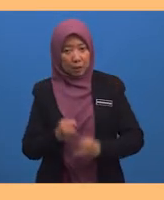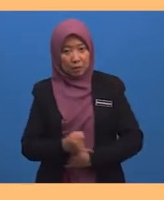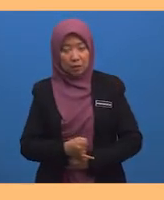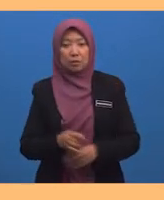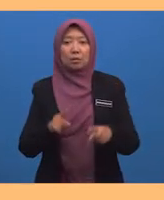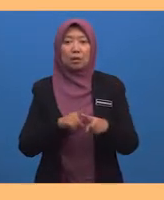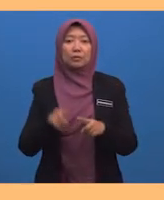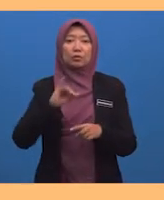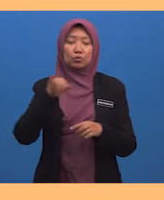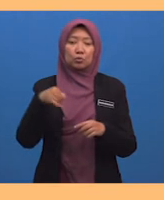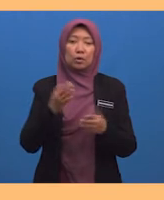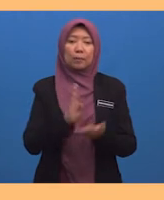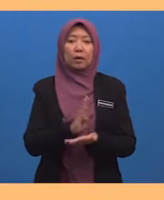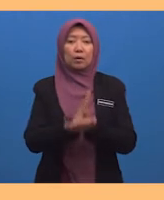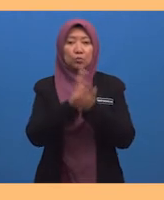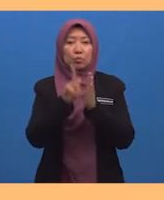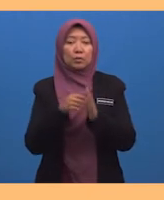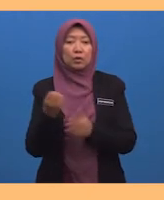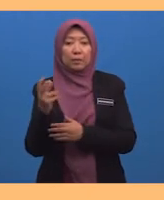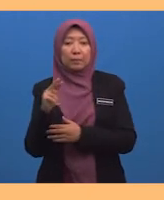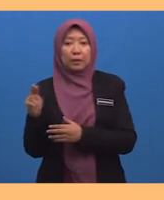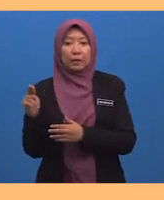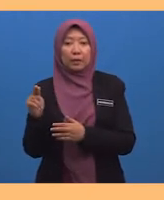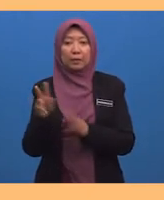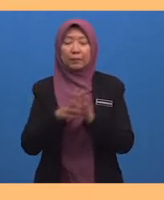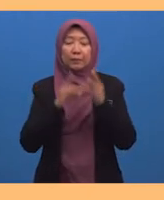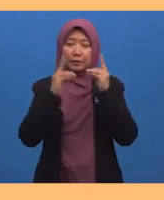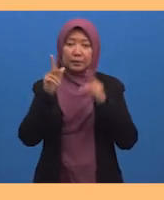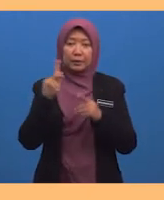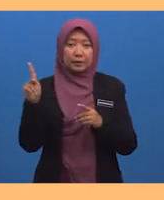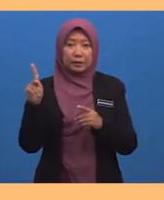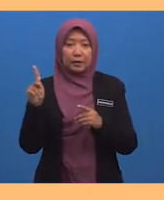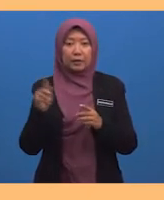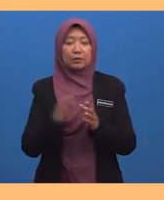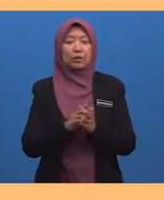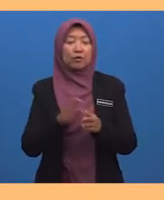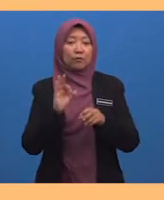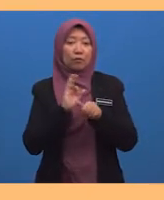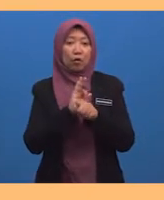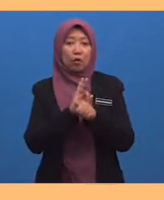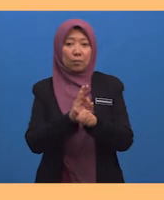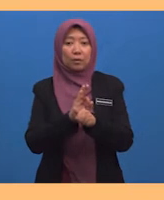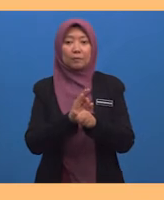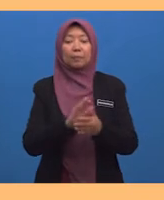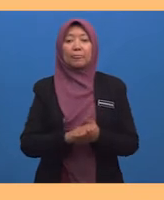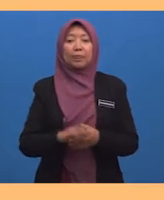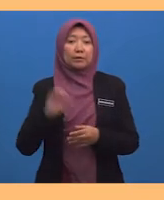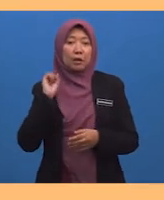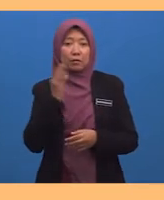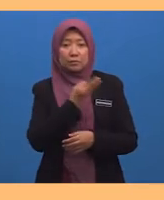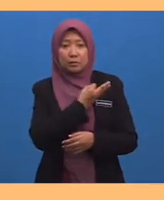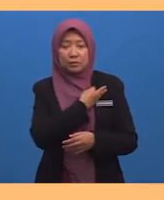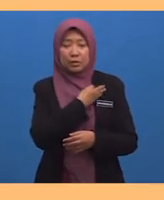membantu perkembangan pendidikan formal seperti bidang ilmu tafsir dan hadis, ilmu sejarah, ilmu